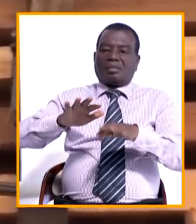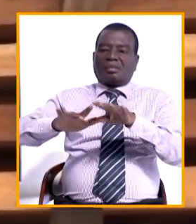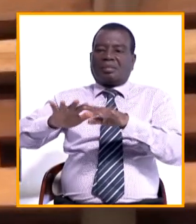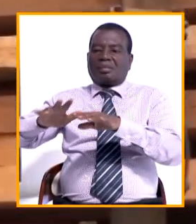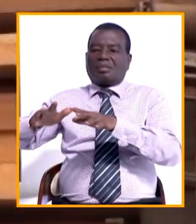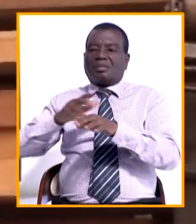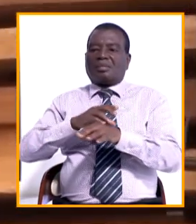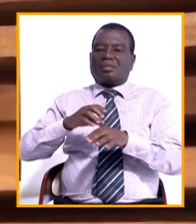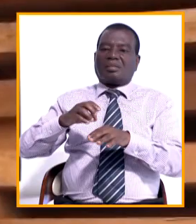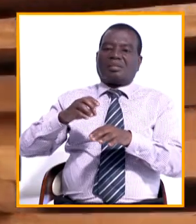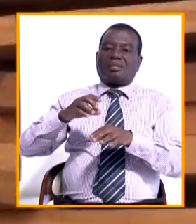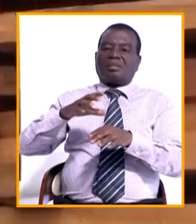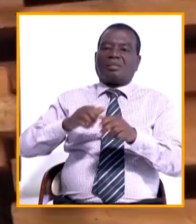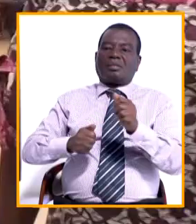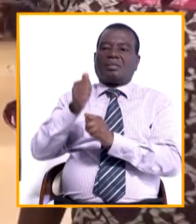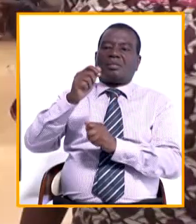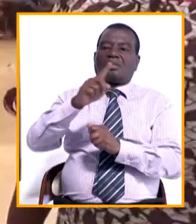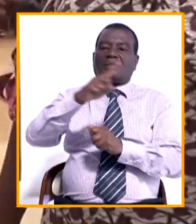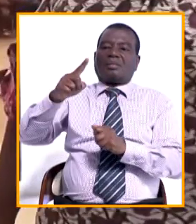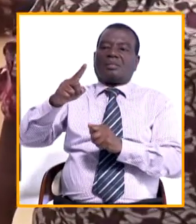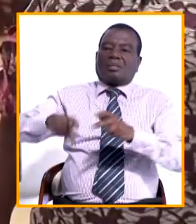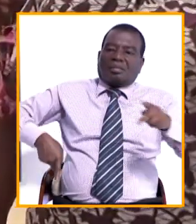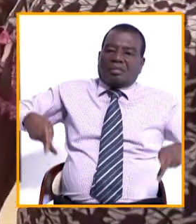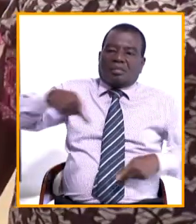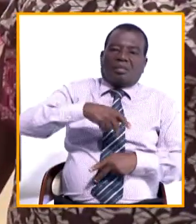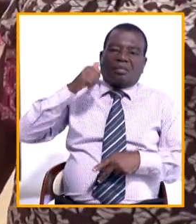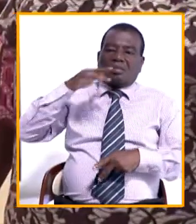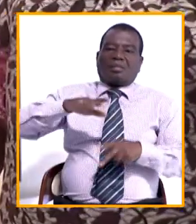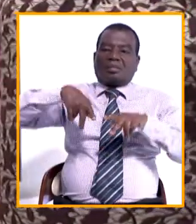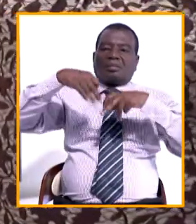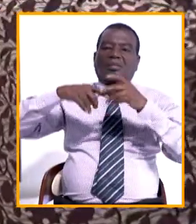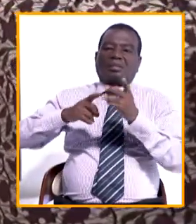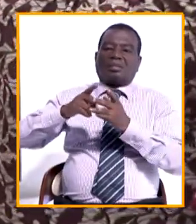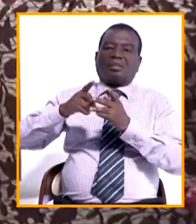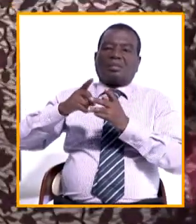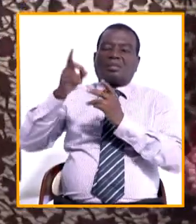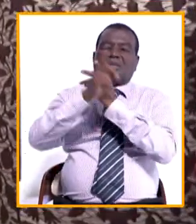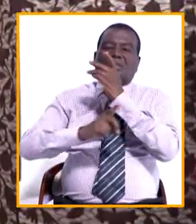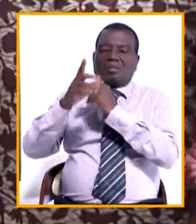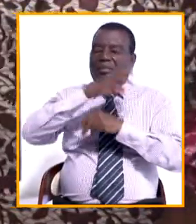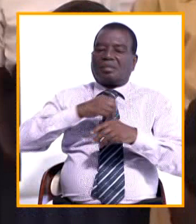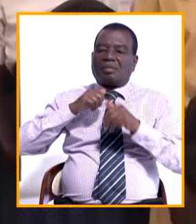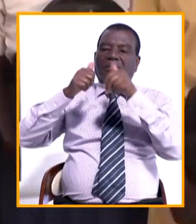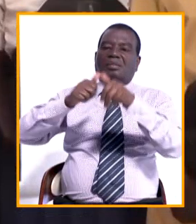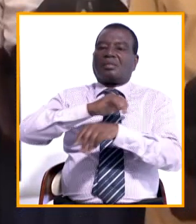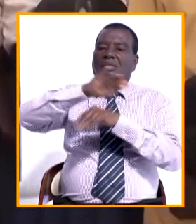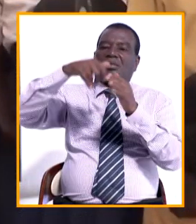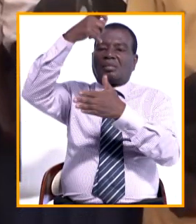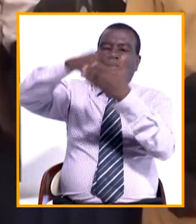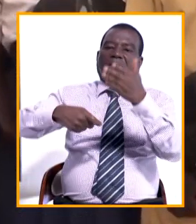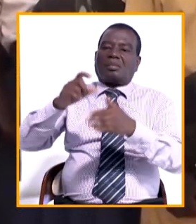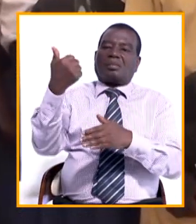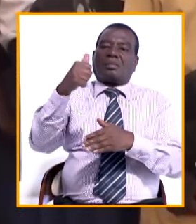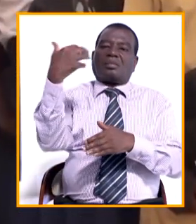aux établissements scolaires et plus de 100 complets de pagne aux femmes du département. Un don d'une valeur de 13 millions de francs